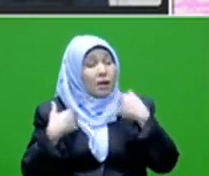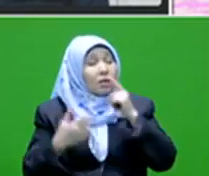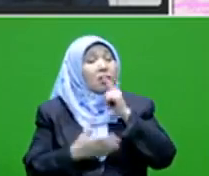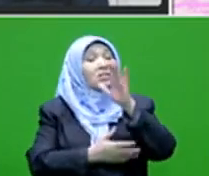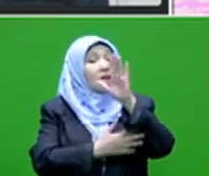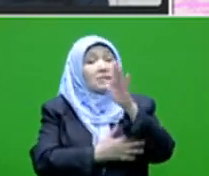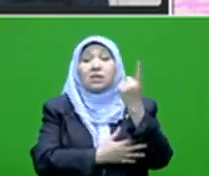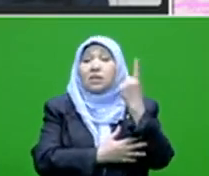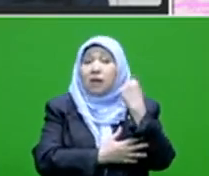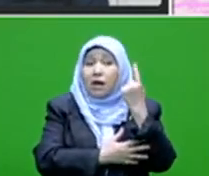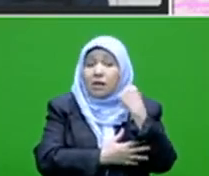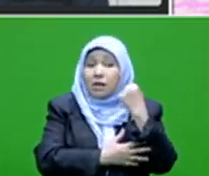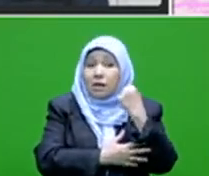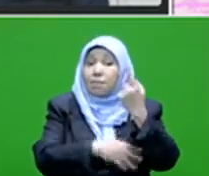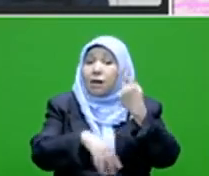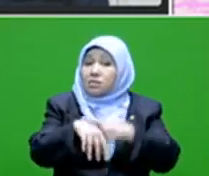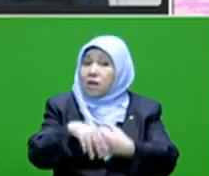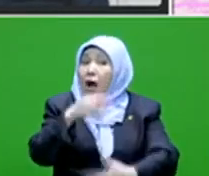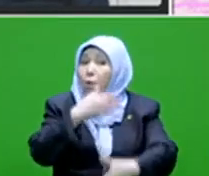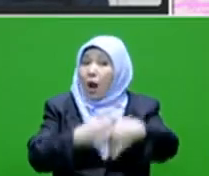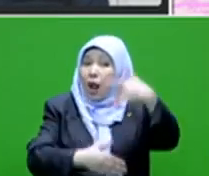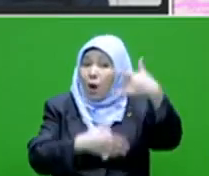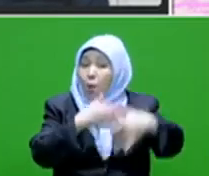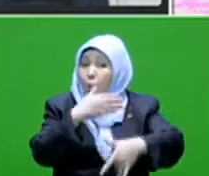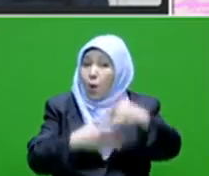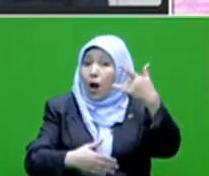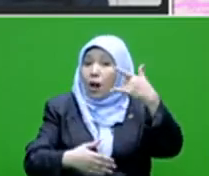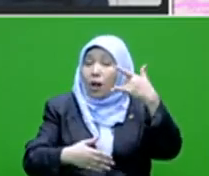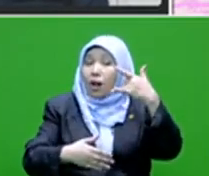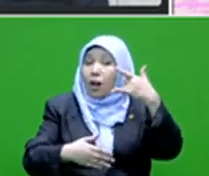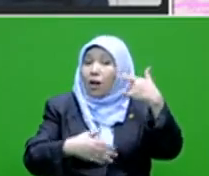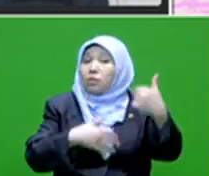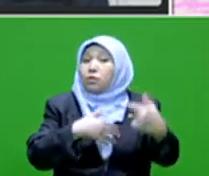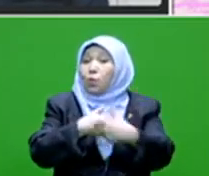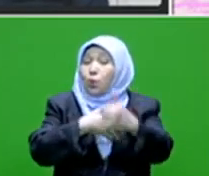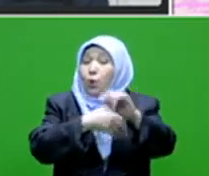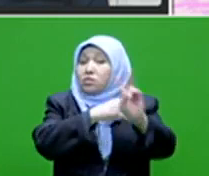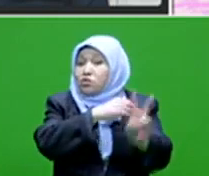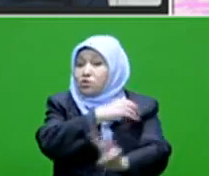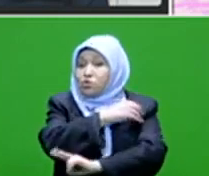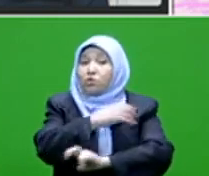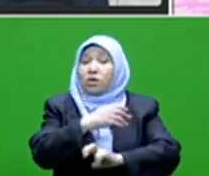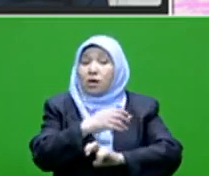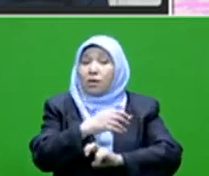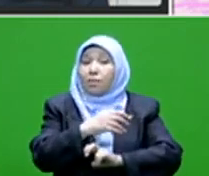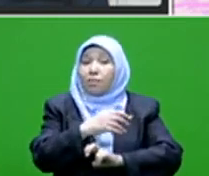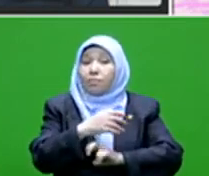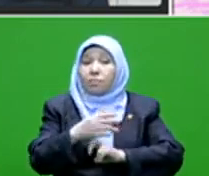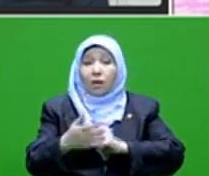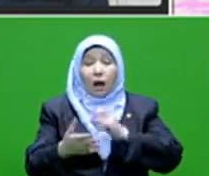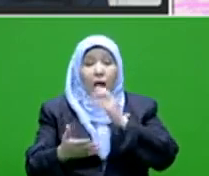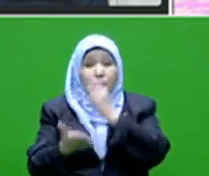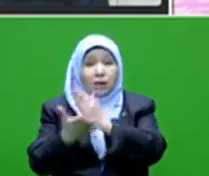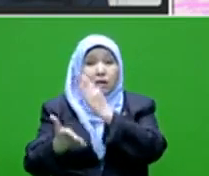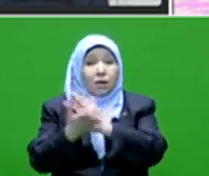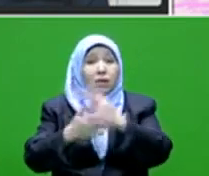tadi. Masa awal-awal aku kata apa pencuri. Kan dia punya Perdana Menteri kata, hey, berhenti pencuri.